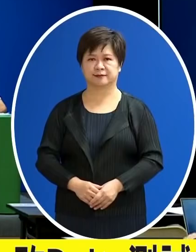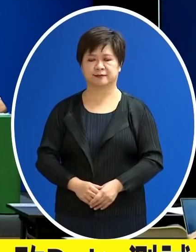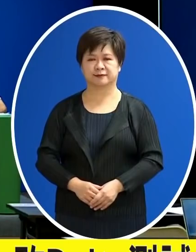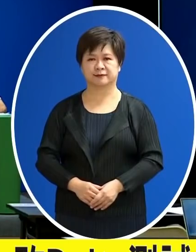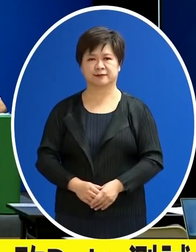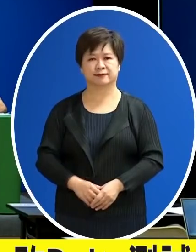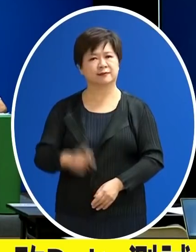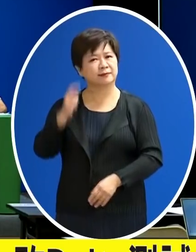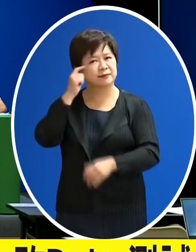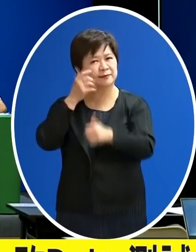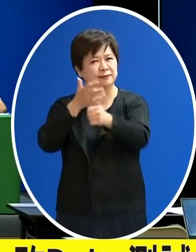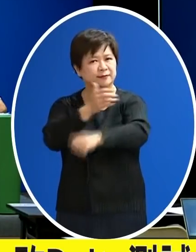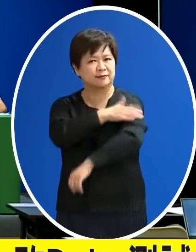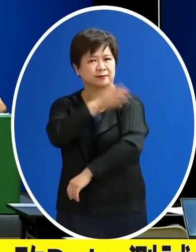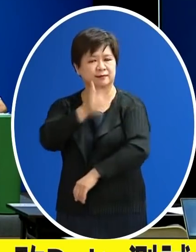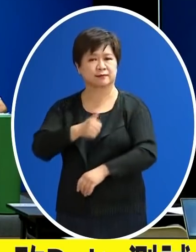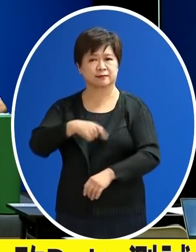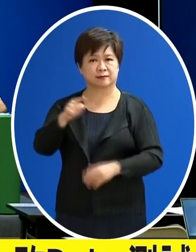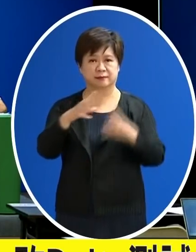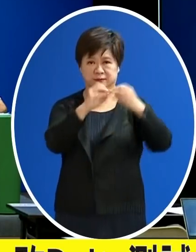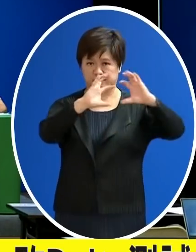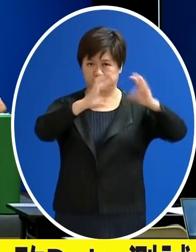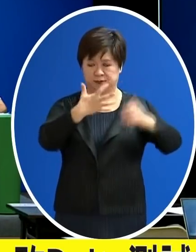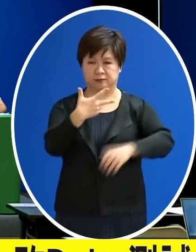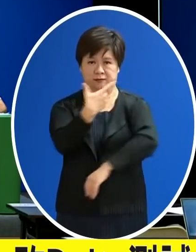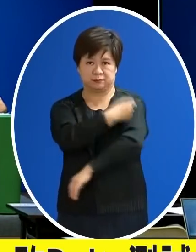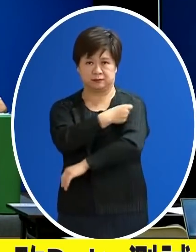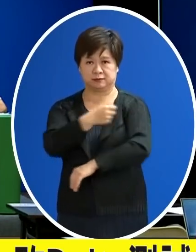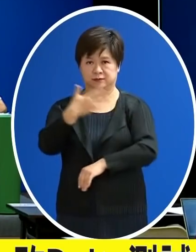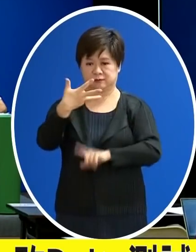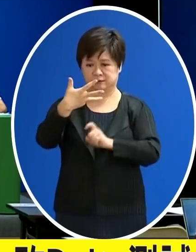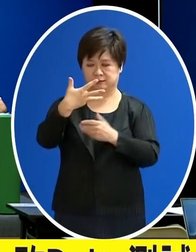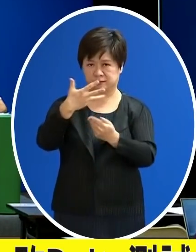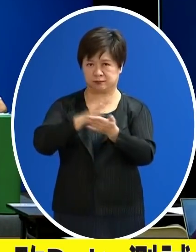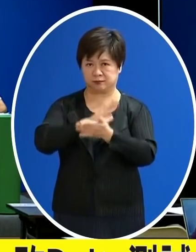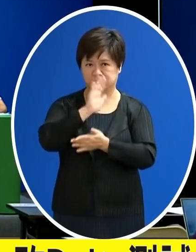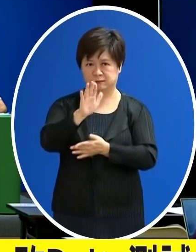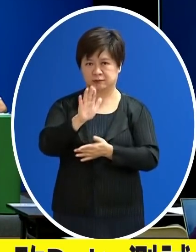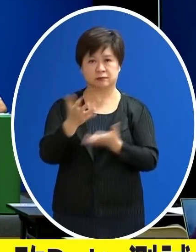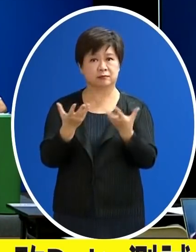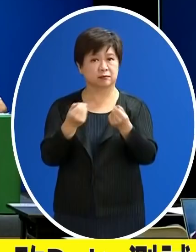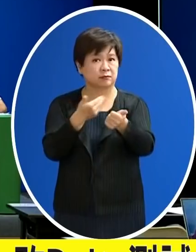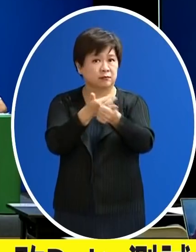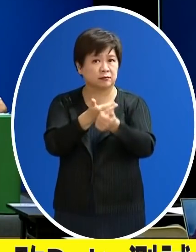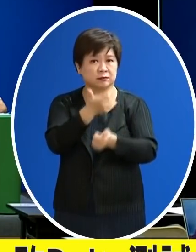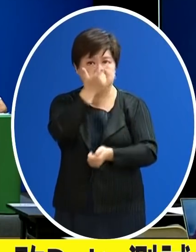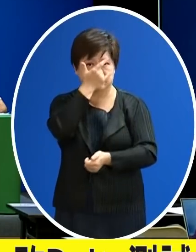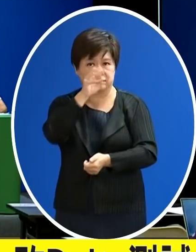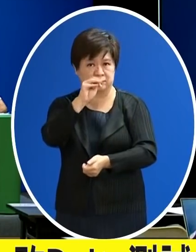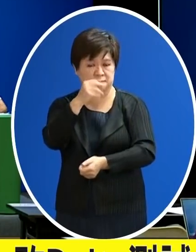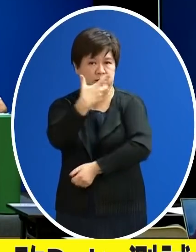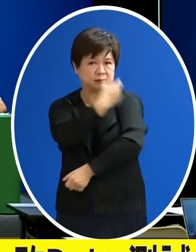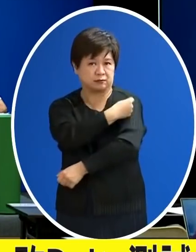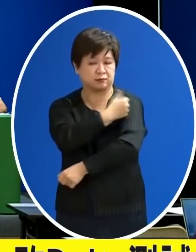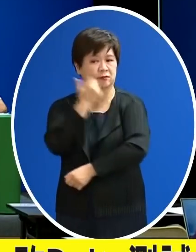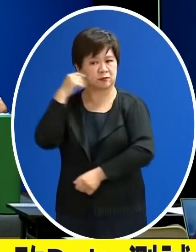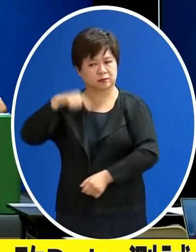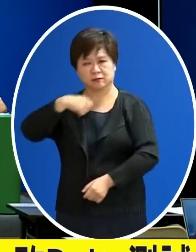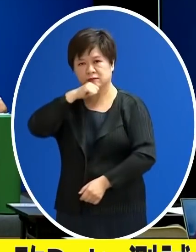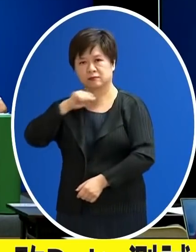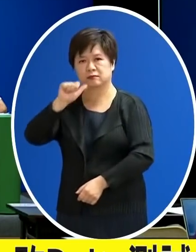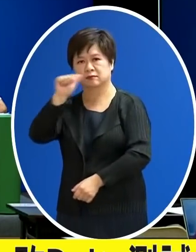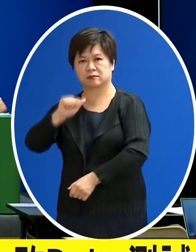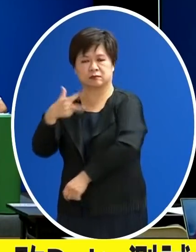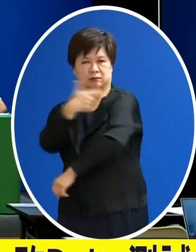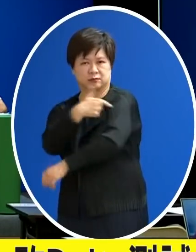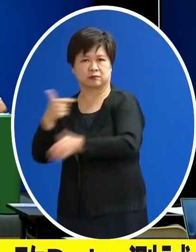谢谢部长，想请教一下，到柏流去打疫苗的话，8月19号开始不再提供莫德纳。那如果说在台湾打过 AZ， 去到